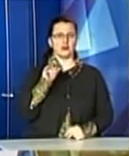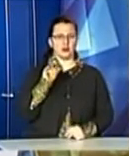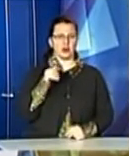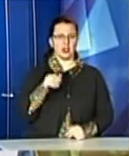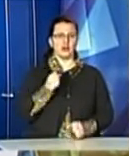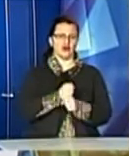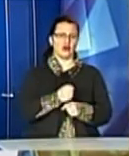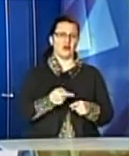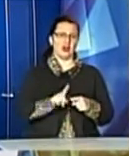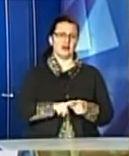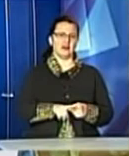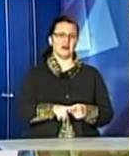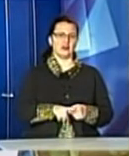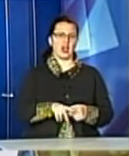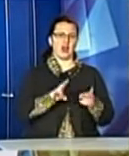цей злочин.